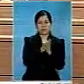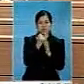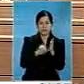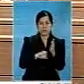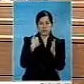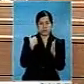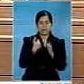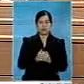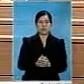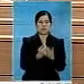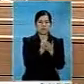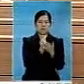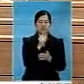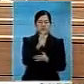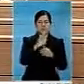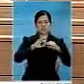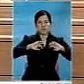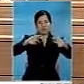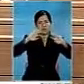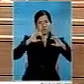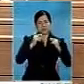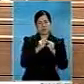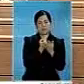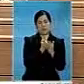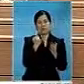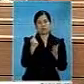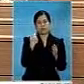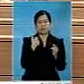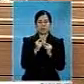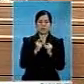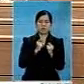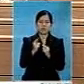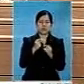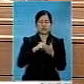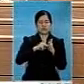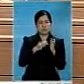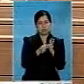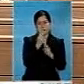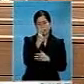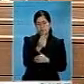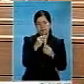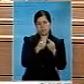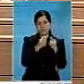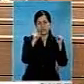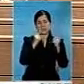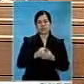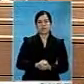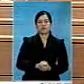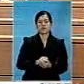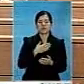ตัวแทนรัฐบาลที่ออกไปเจรจากับต่างประเทศมันไม่มีฉะนั้นวันนี้เราเขียนให้ชัดครับเอาแค่